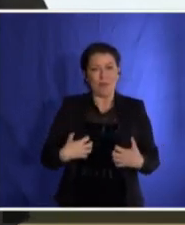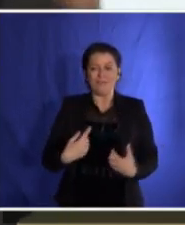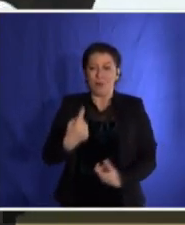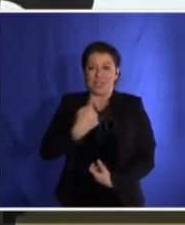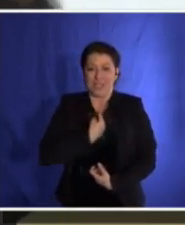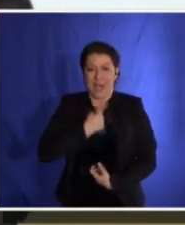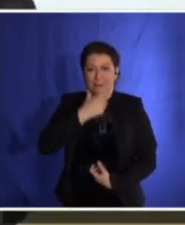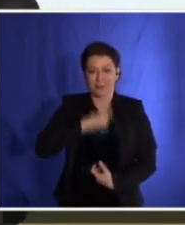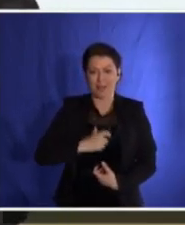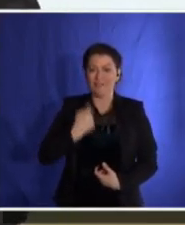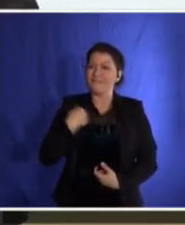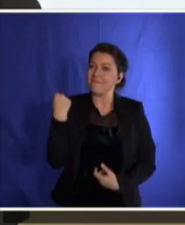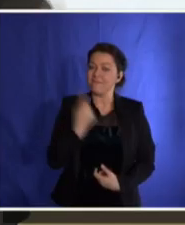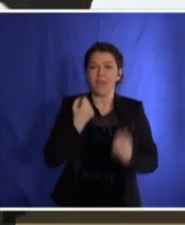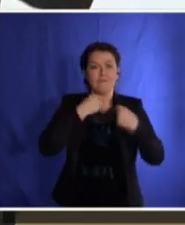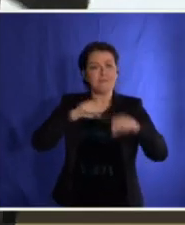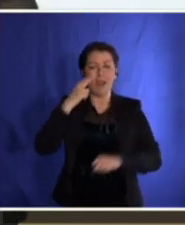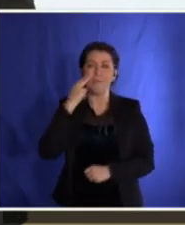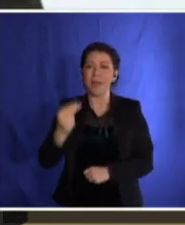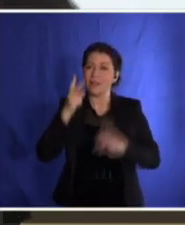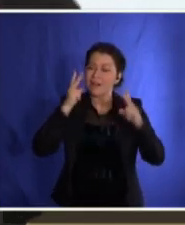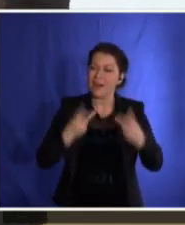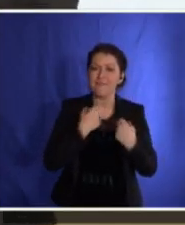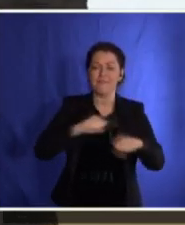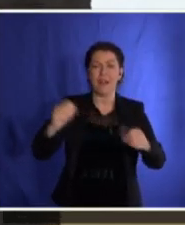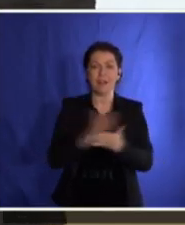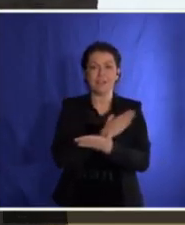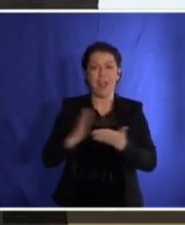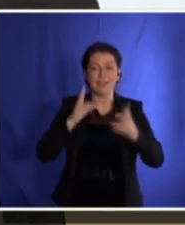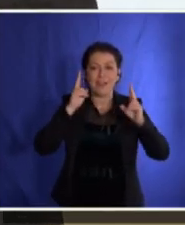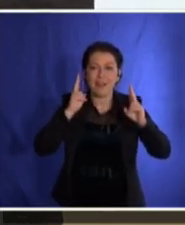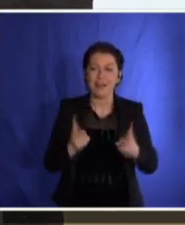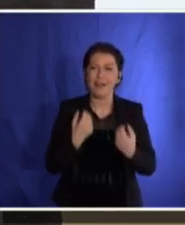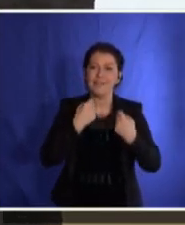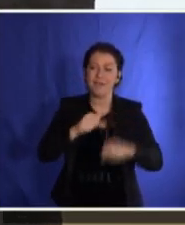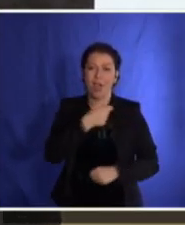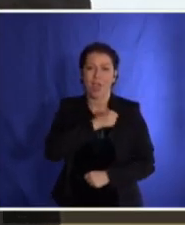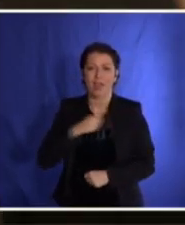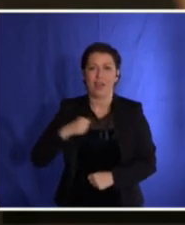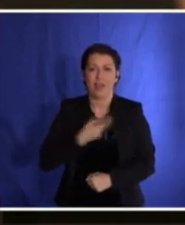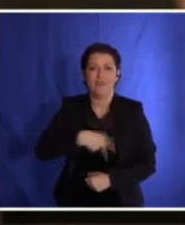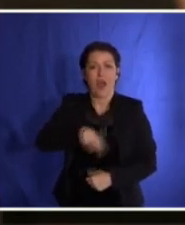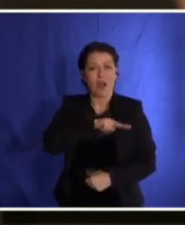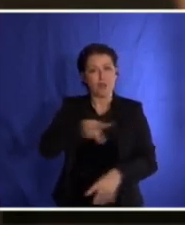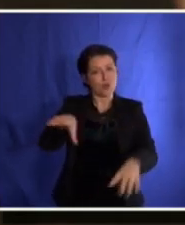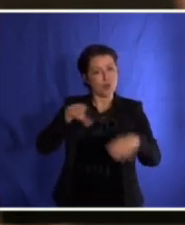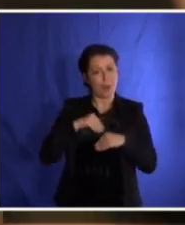Menschen und können frei entscheiden und können frei Eigenverantwortung